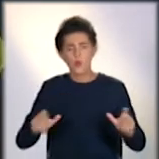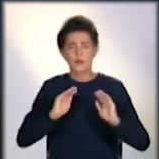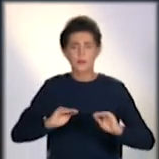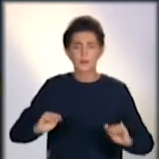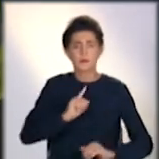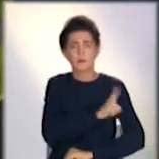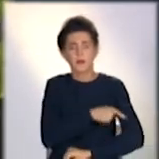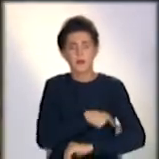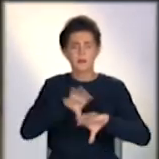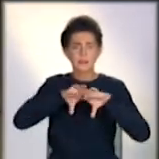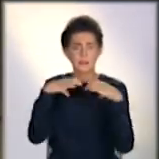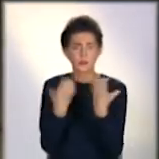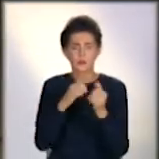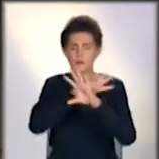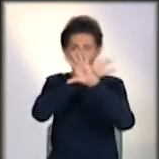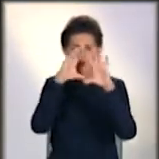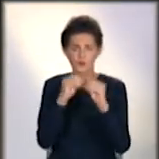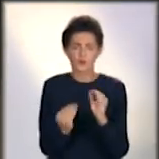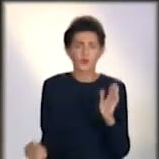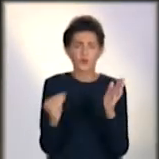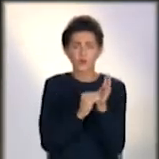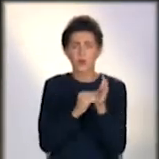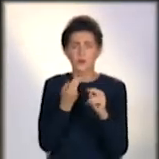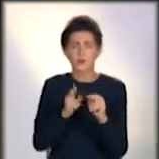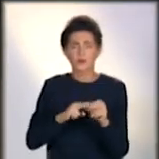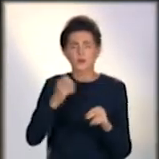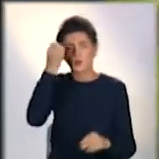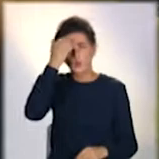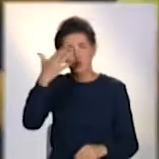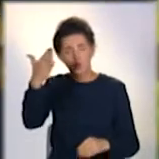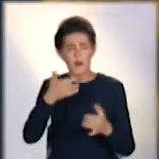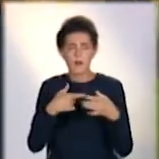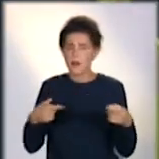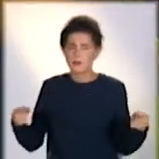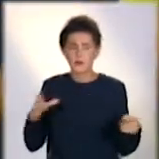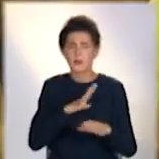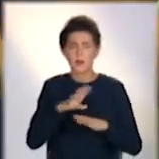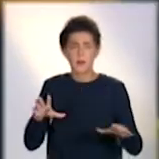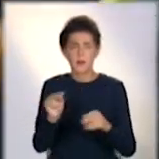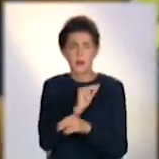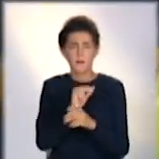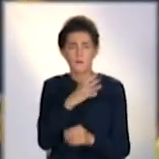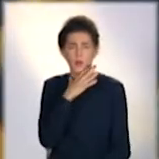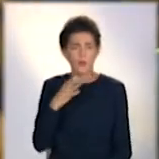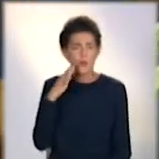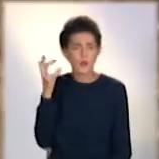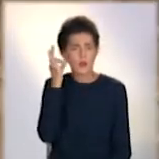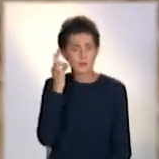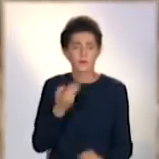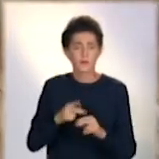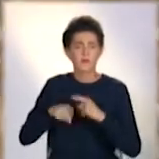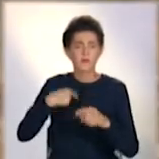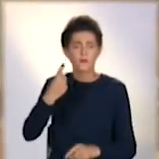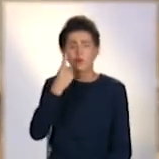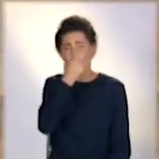лікарні, стадіони до цього списку мають додати і заклади культури, бо деякі не ремонтувались по півстоліття. Наступного року